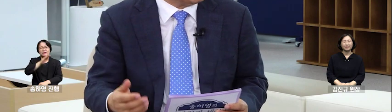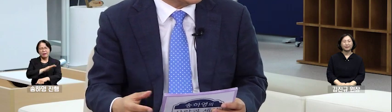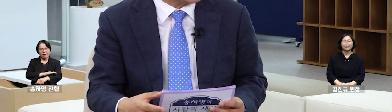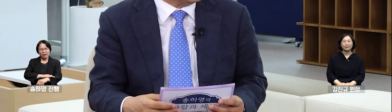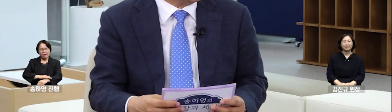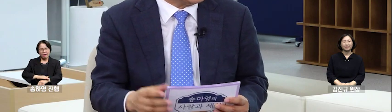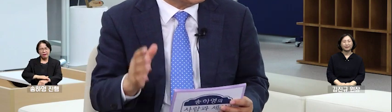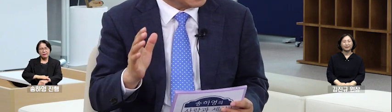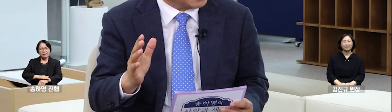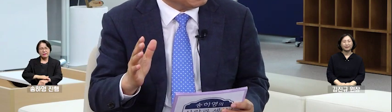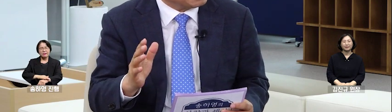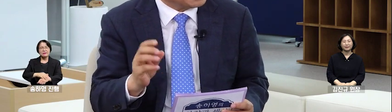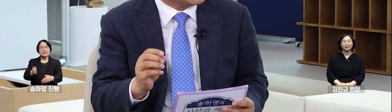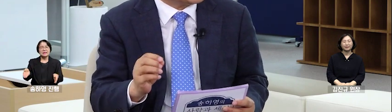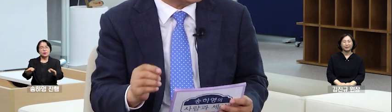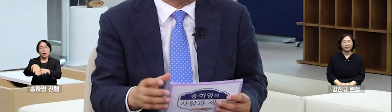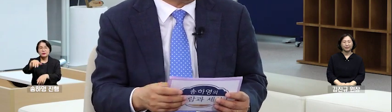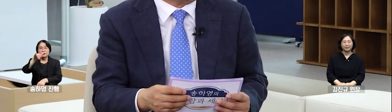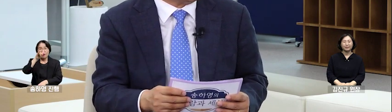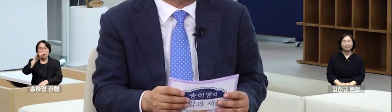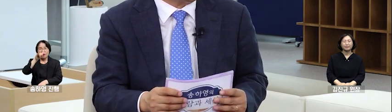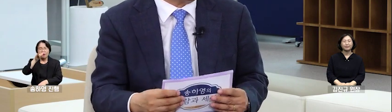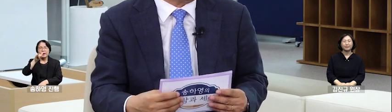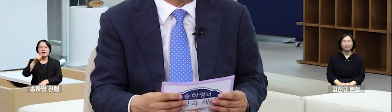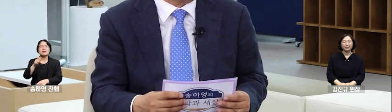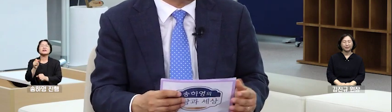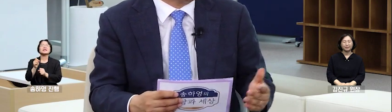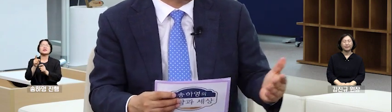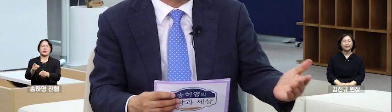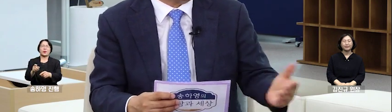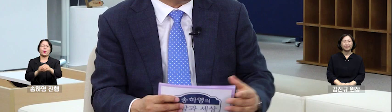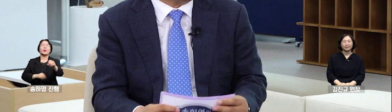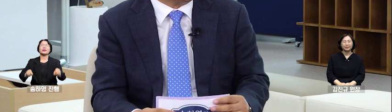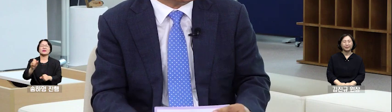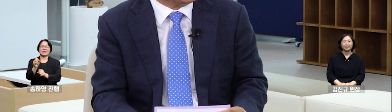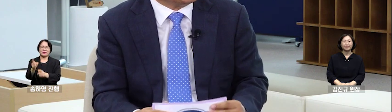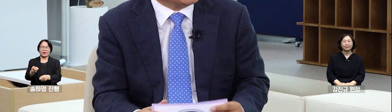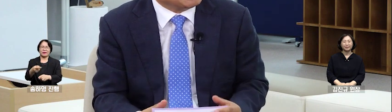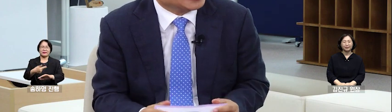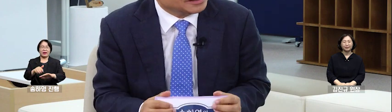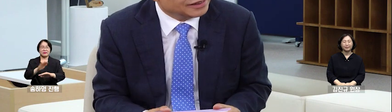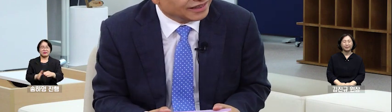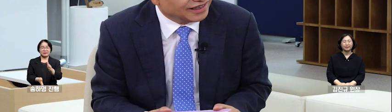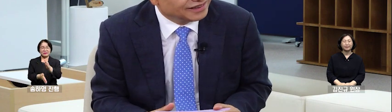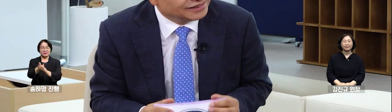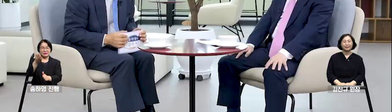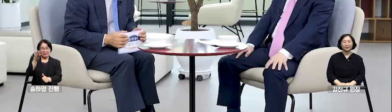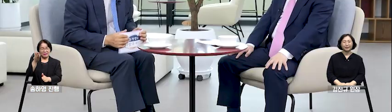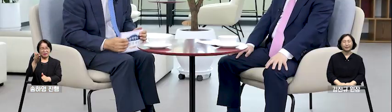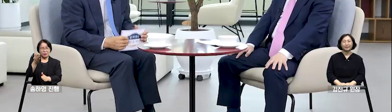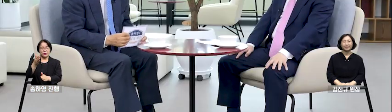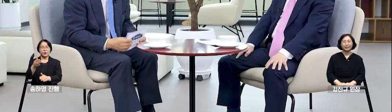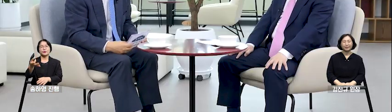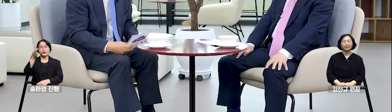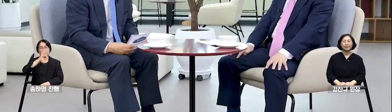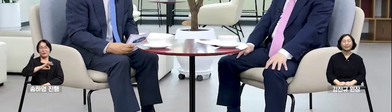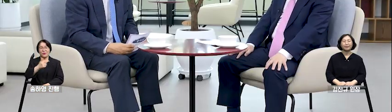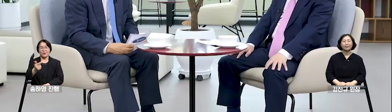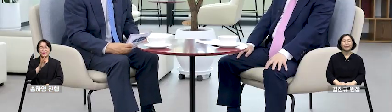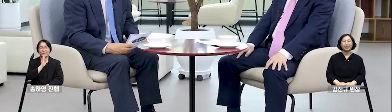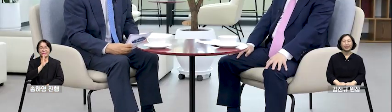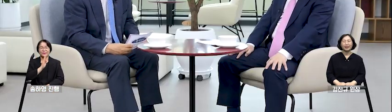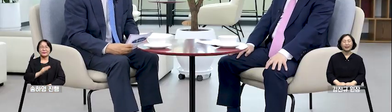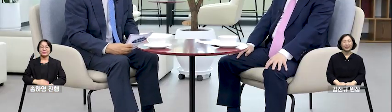할 수 있는 기반이 깔렸다 고 생각하면 오히려 쳤으니 끝에 기회가 돼서 회전 시에도 기어를 밤알 같은 덴 그러 친구네서 업의